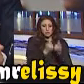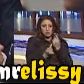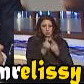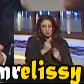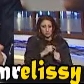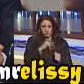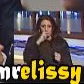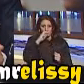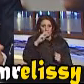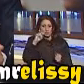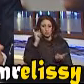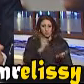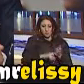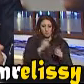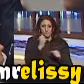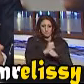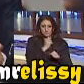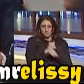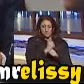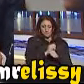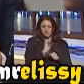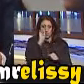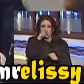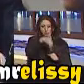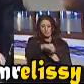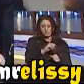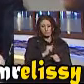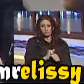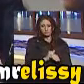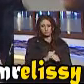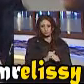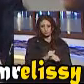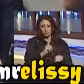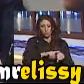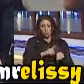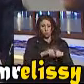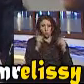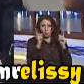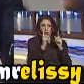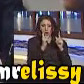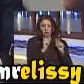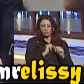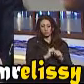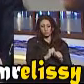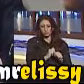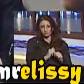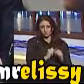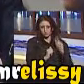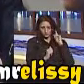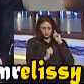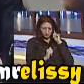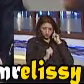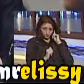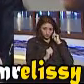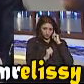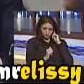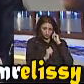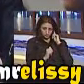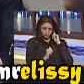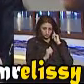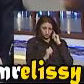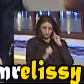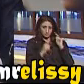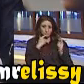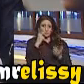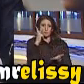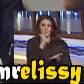المتحدث الرسمي باسم العماله المؤقته بالتشجير. اتفضل يا استاذ حلمي. السلام عليكم يا استاذ عمرو. وعليكم السلام.